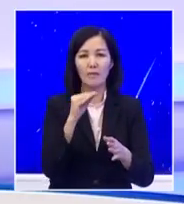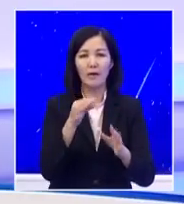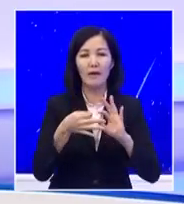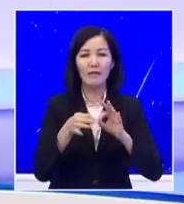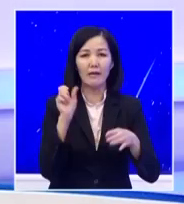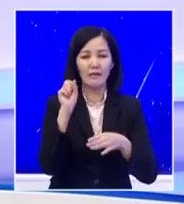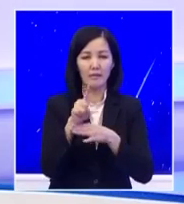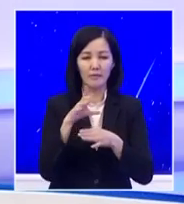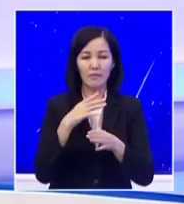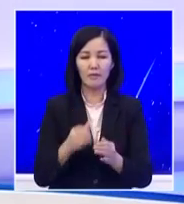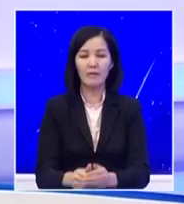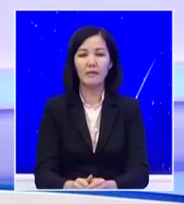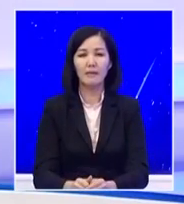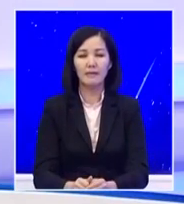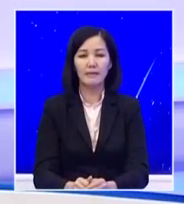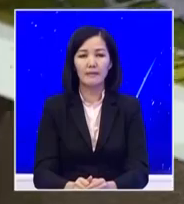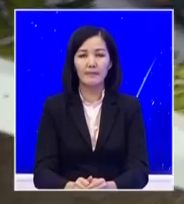нақты тапсырмалар берді.